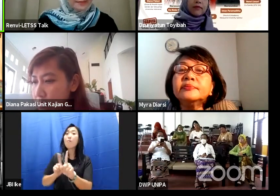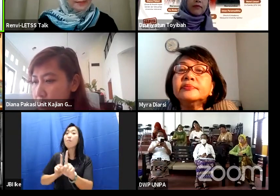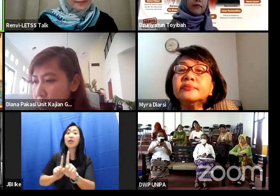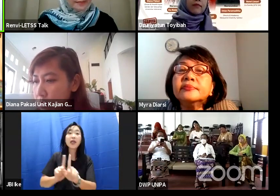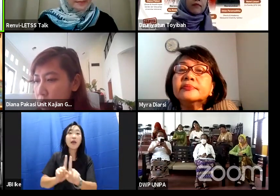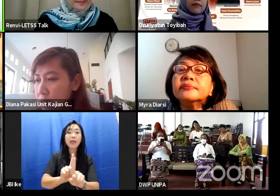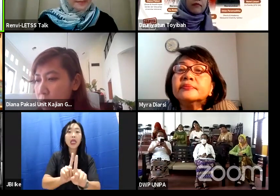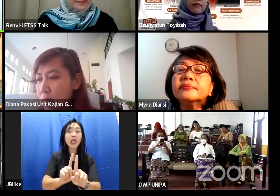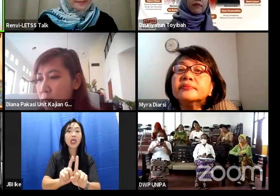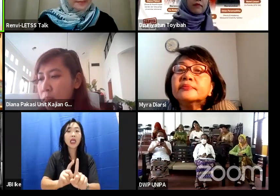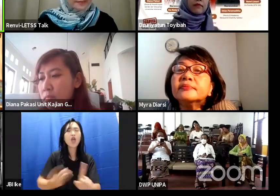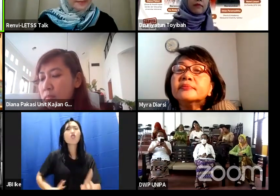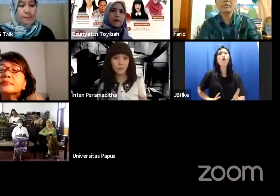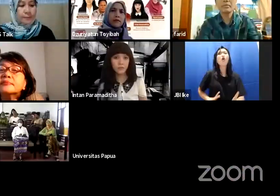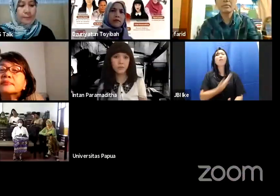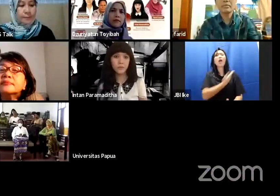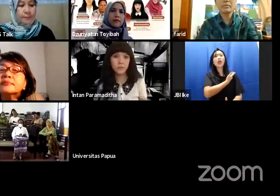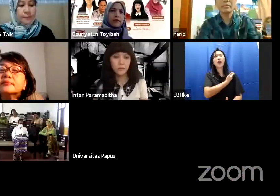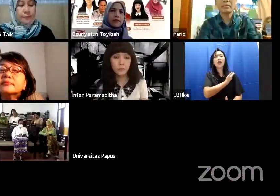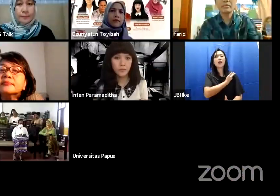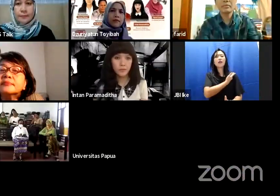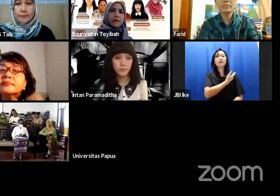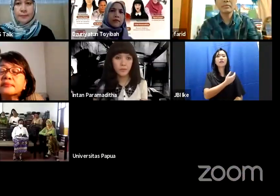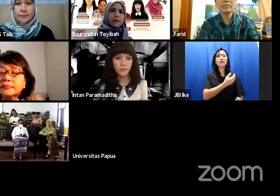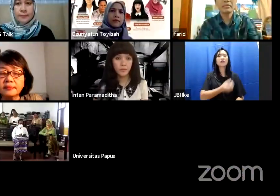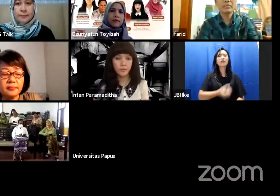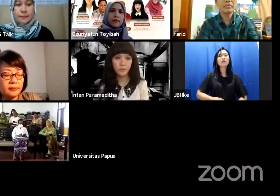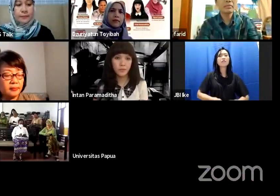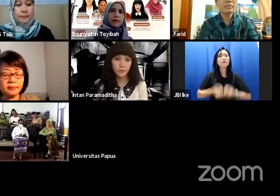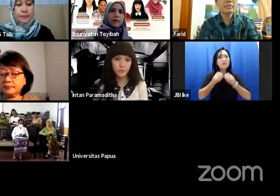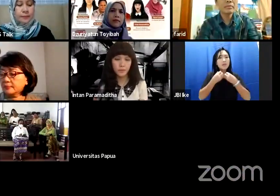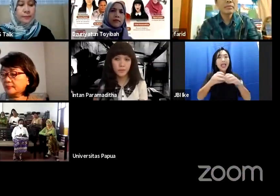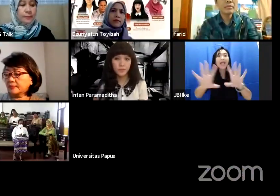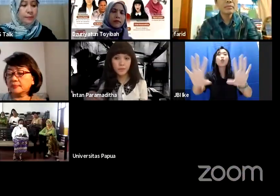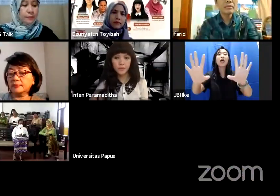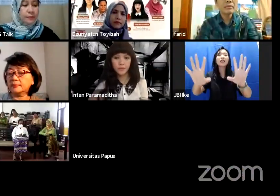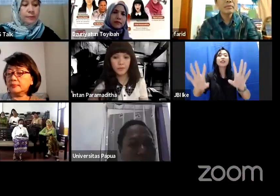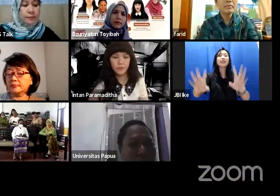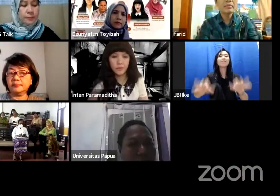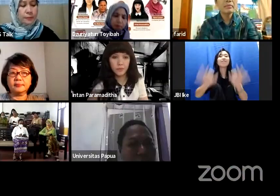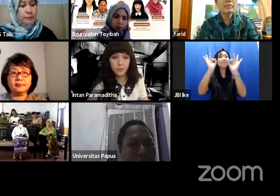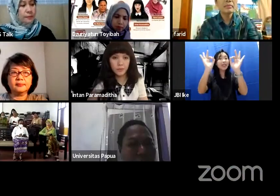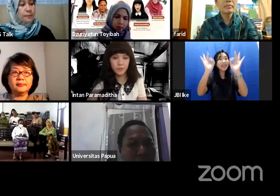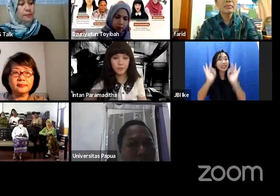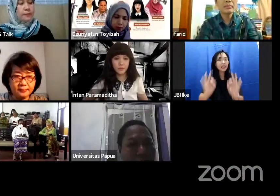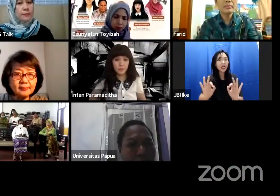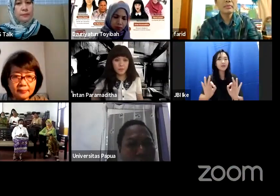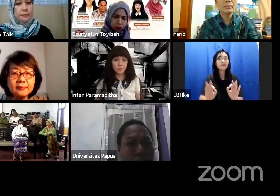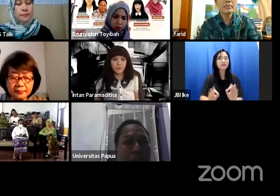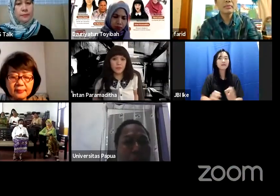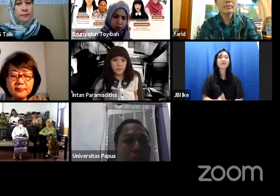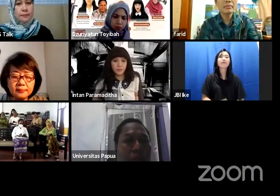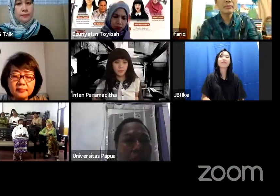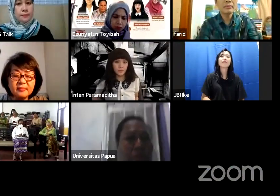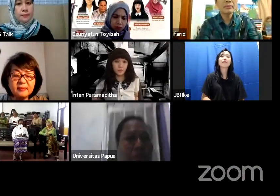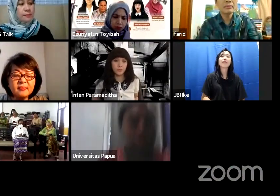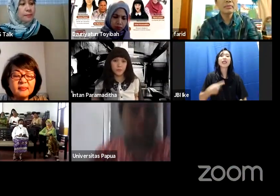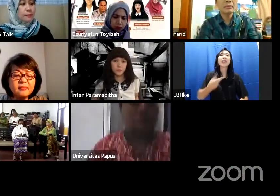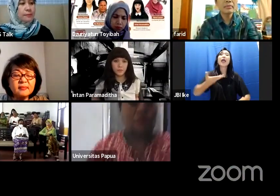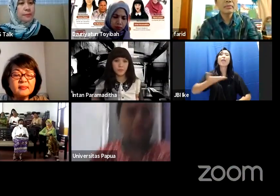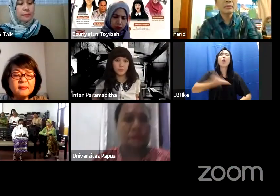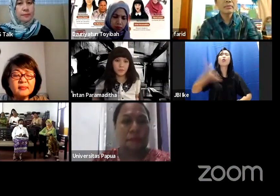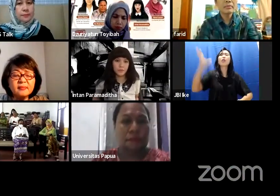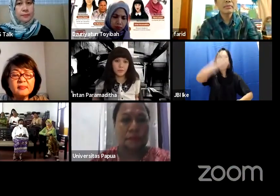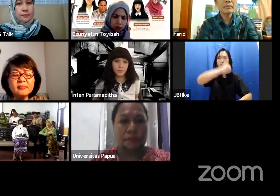juga ya yang itu tidak, mungkin tidak cukup nyambung atau saling berinteraksi dengan feminist scholars. Itu yang ingin